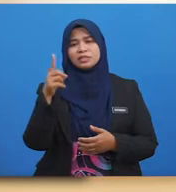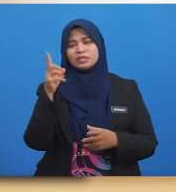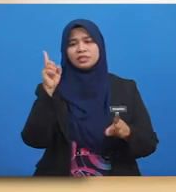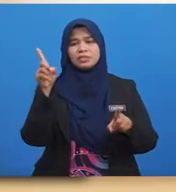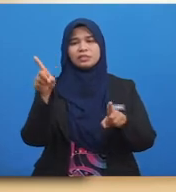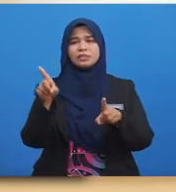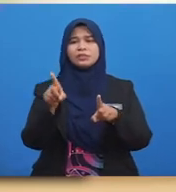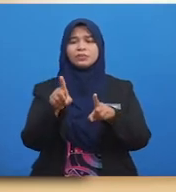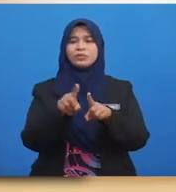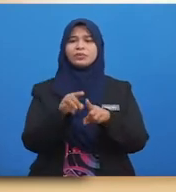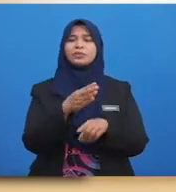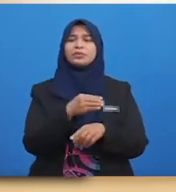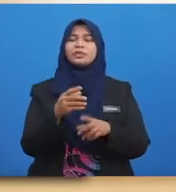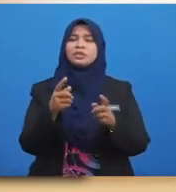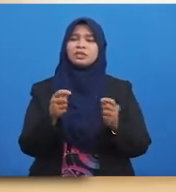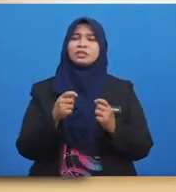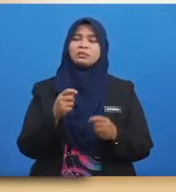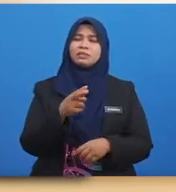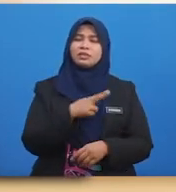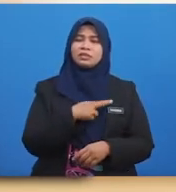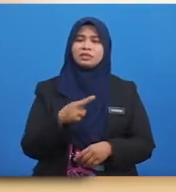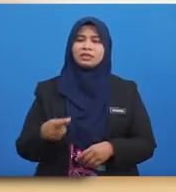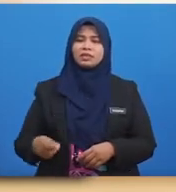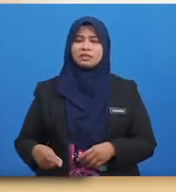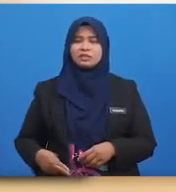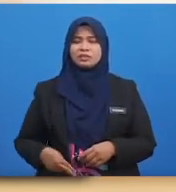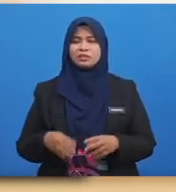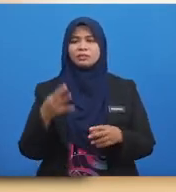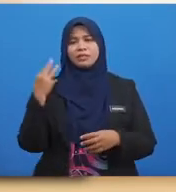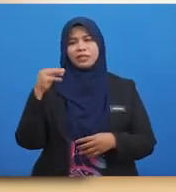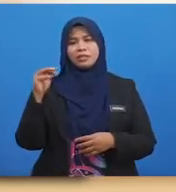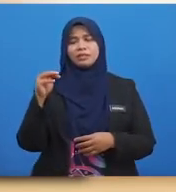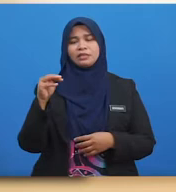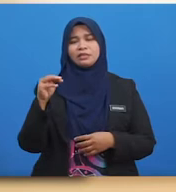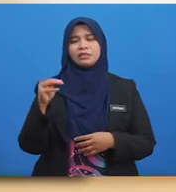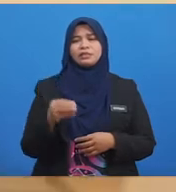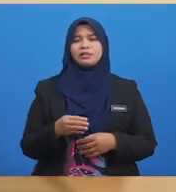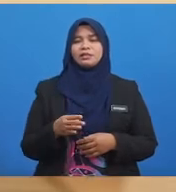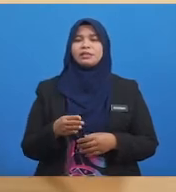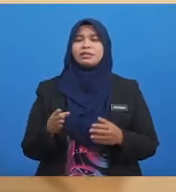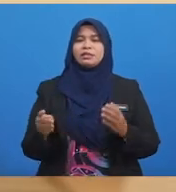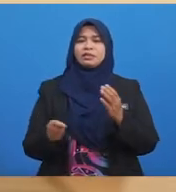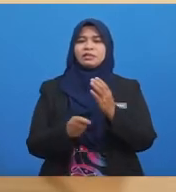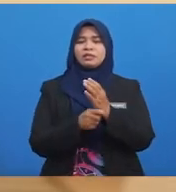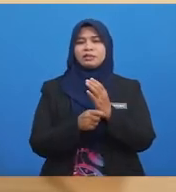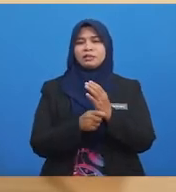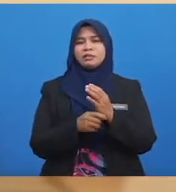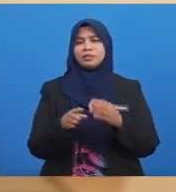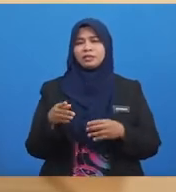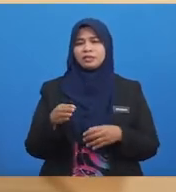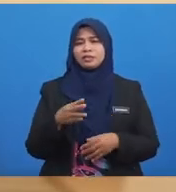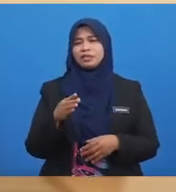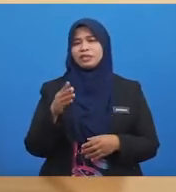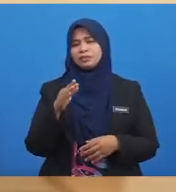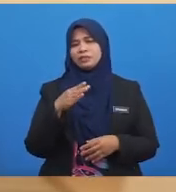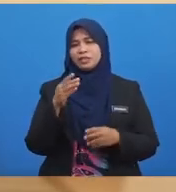Maka mereka sentiasa bersetuju dan menerima sebarang cadangan raja mereka. Tambahan pula,